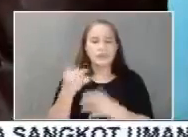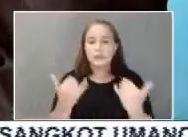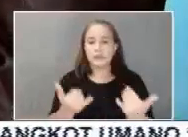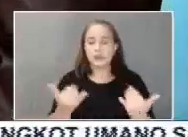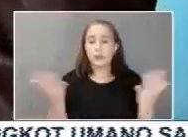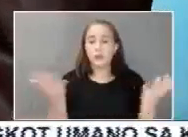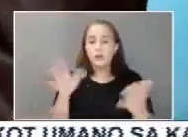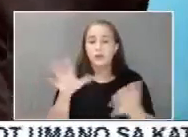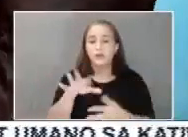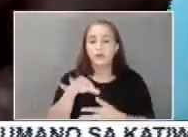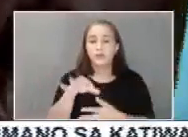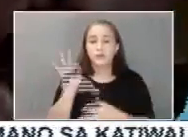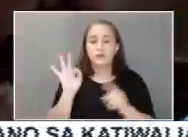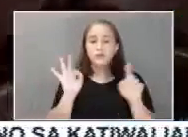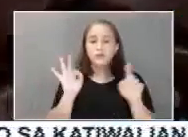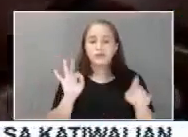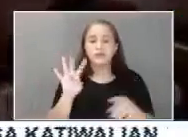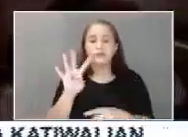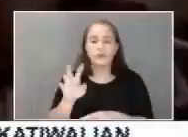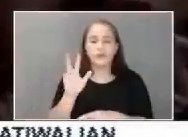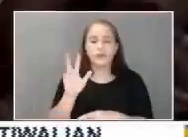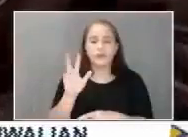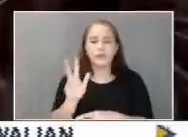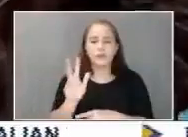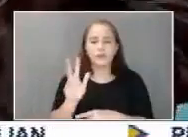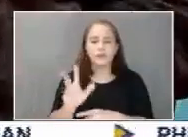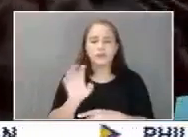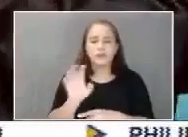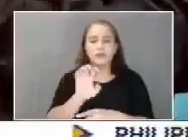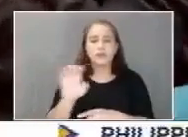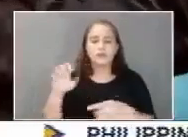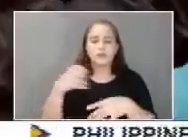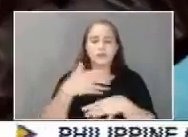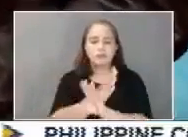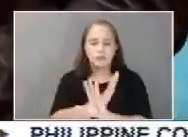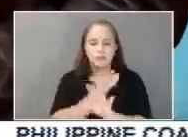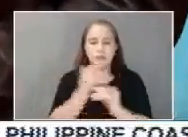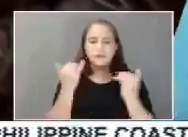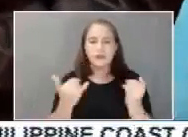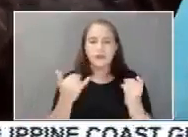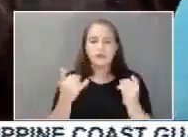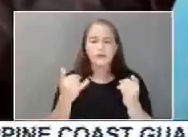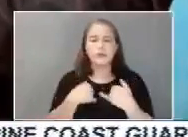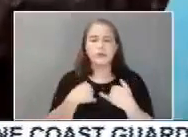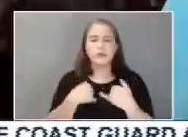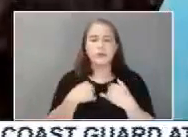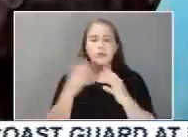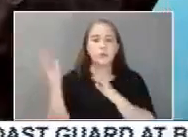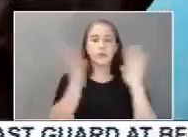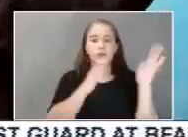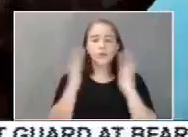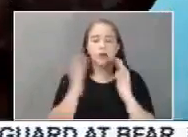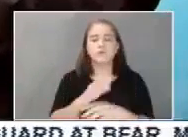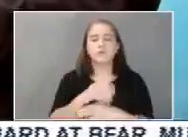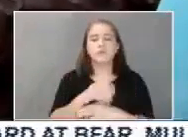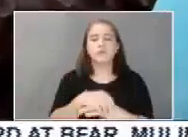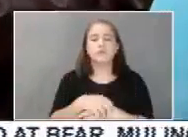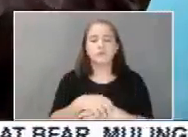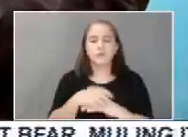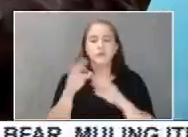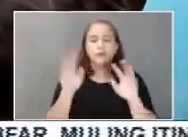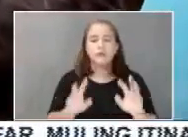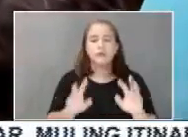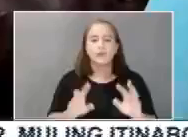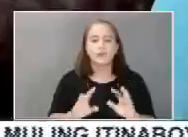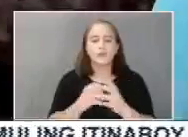41 degrees Celsius ang heat index dito. Inaasahang aabot sa 38 degrees Celsius ang forecast maximum air